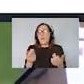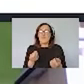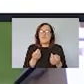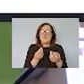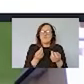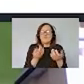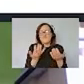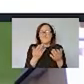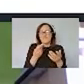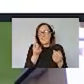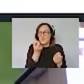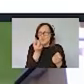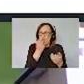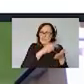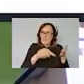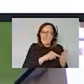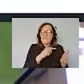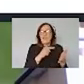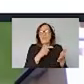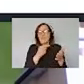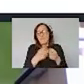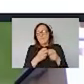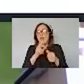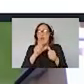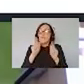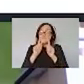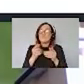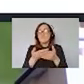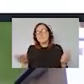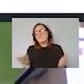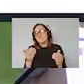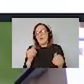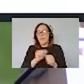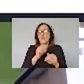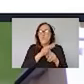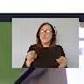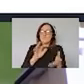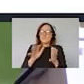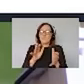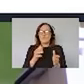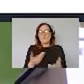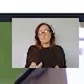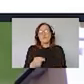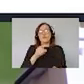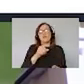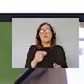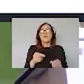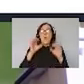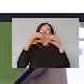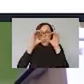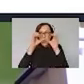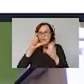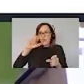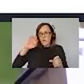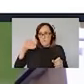ale niekoniecznie bardzo duży. Przy Jitsi tego problemu nie mamy. I ja przełączę się na jeszcze jedną rzecz, czyli na Google Meet, które Państwo pewnie